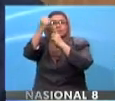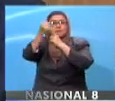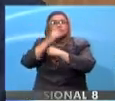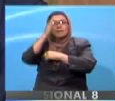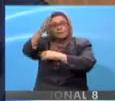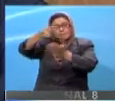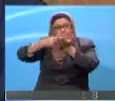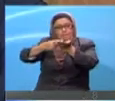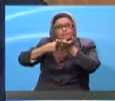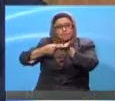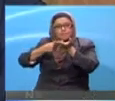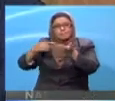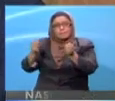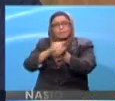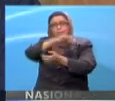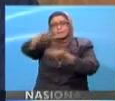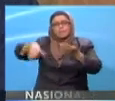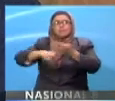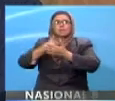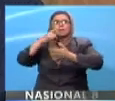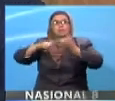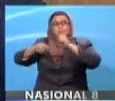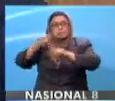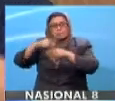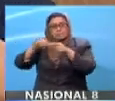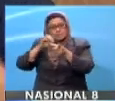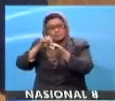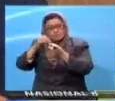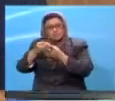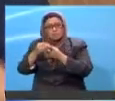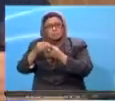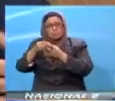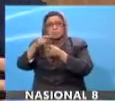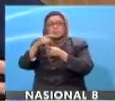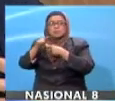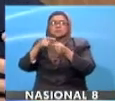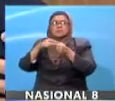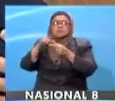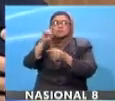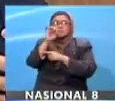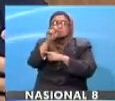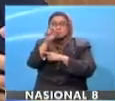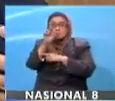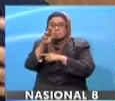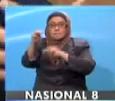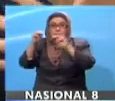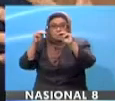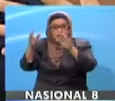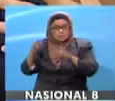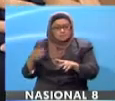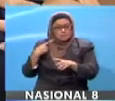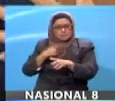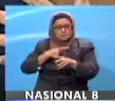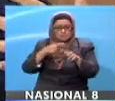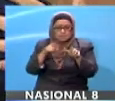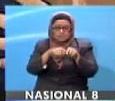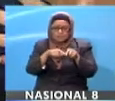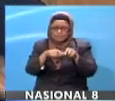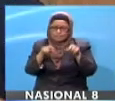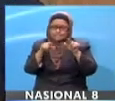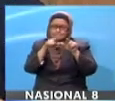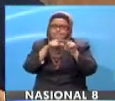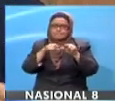rakan-rakan ataupun disaster managers ini. Kita menggariskan balik suasana banjir di Kelantan hari itu. Kadang-kadang